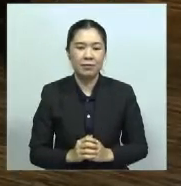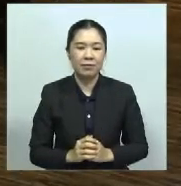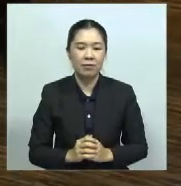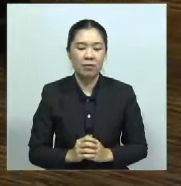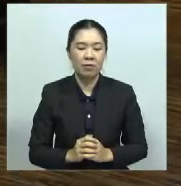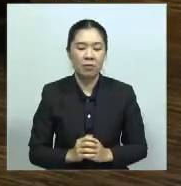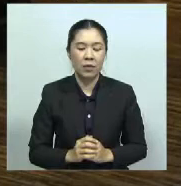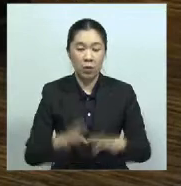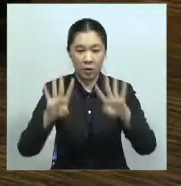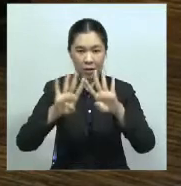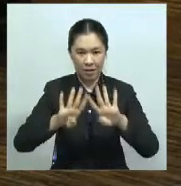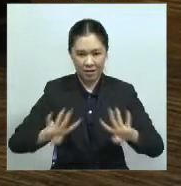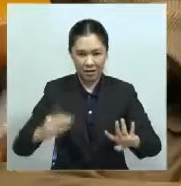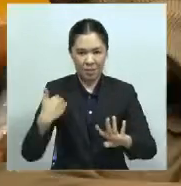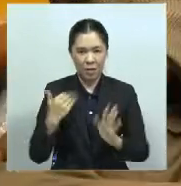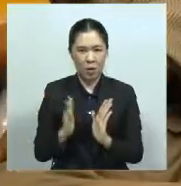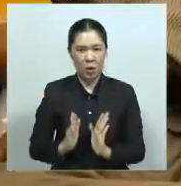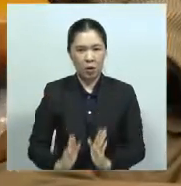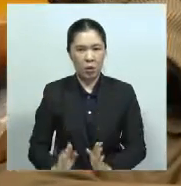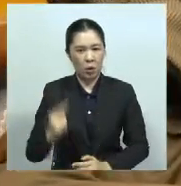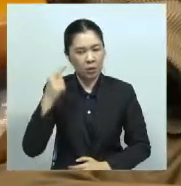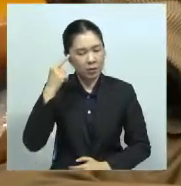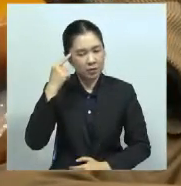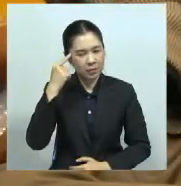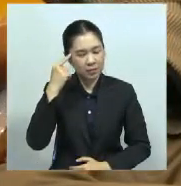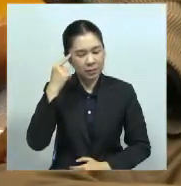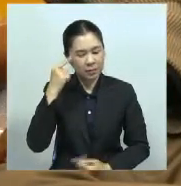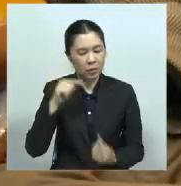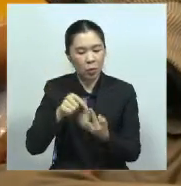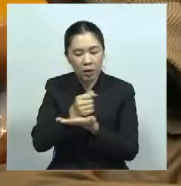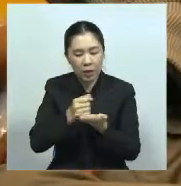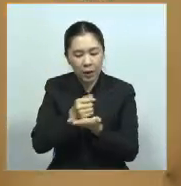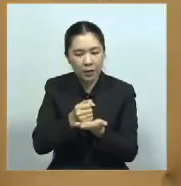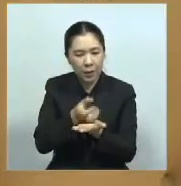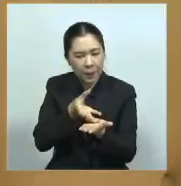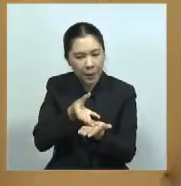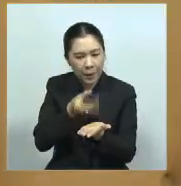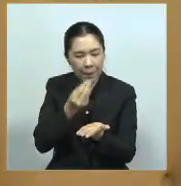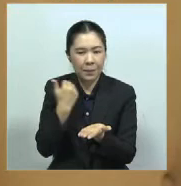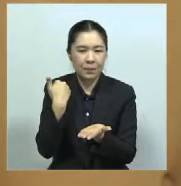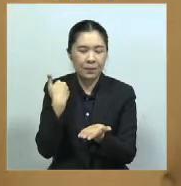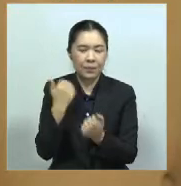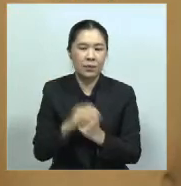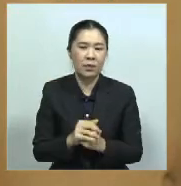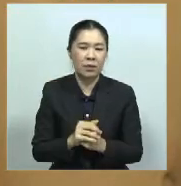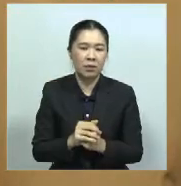ในภูมิภาคอาเซียนเนี่ยยังพบผู้เสพยาบ้าและไอซ์เพิ่มขึ้นโดยประเมินจากกลุ่มผู้เข้ารับการบำบัดที่มีจำนว